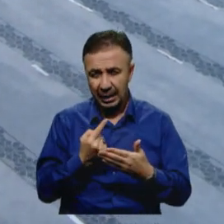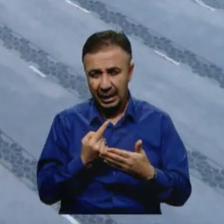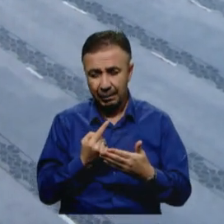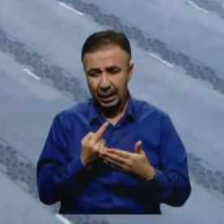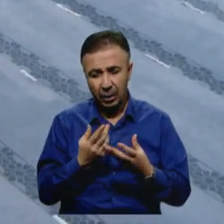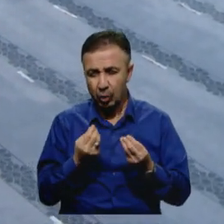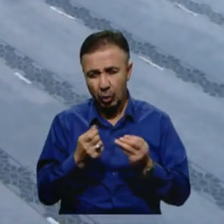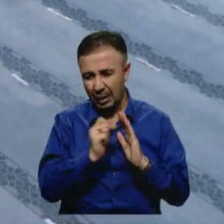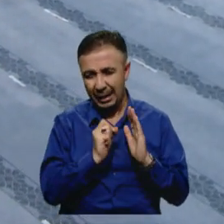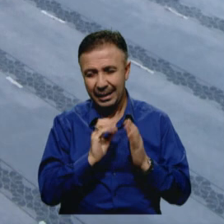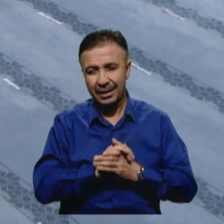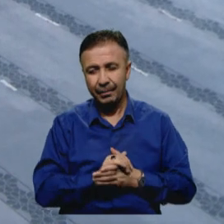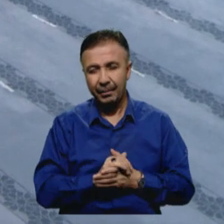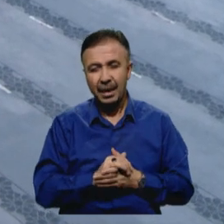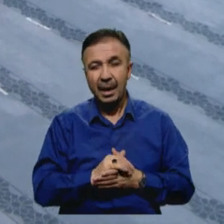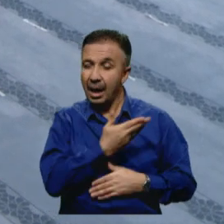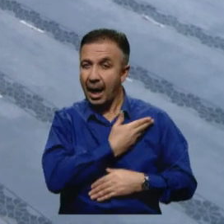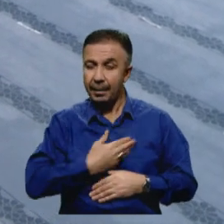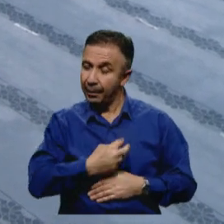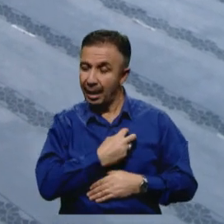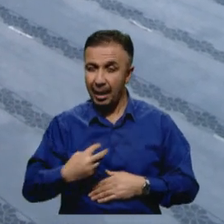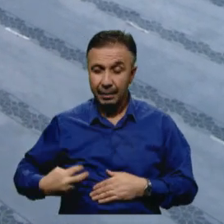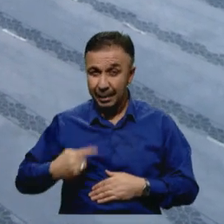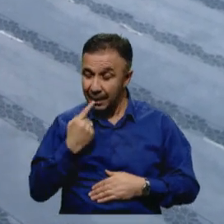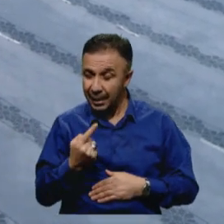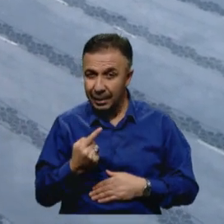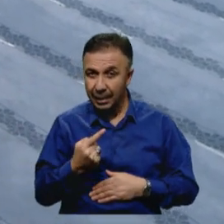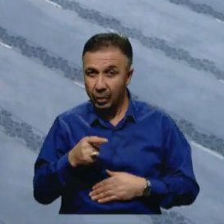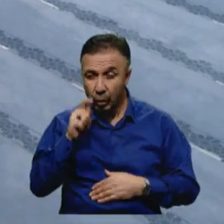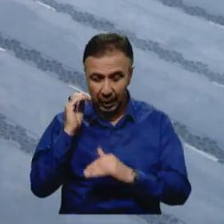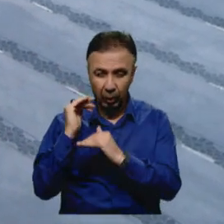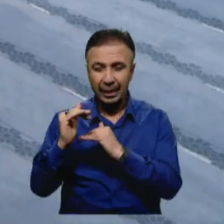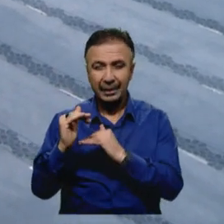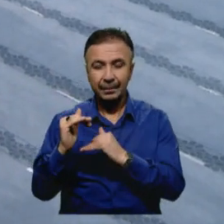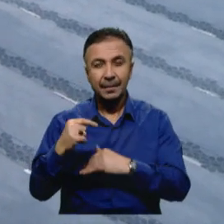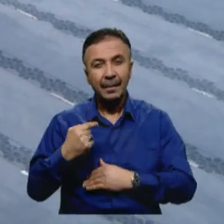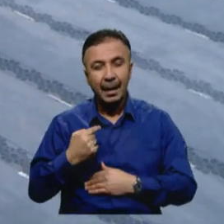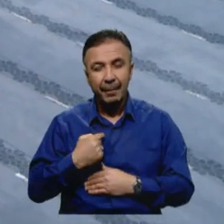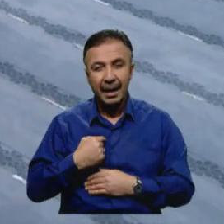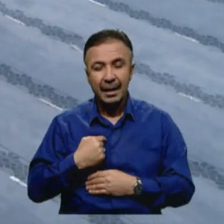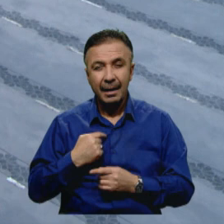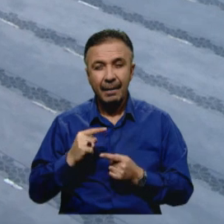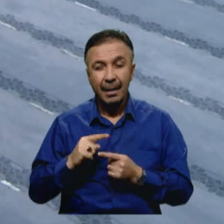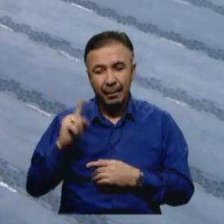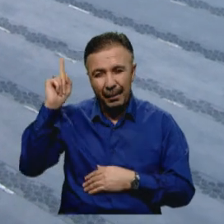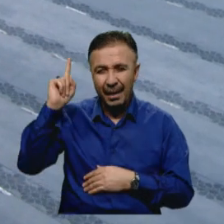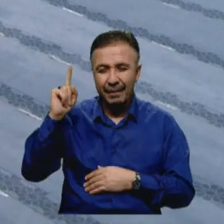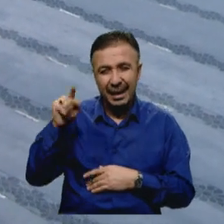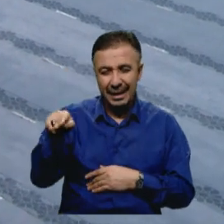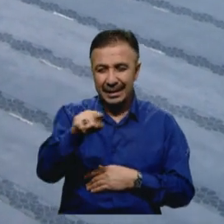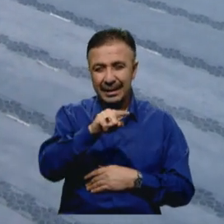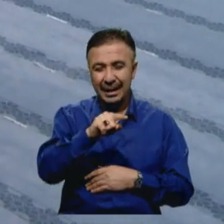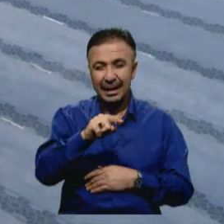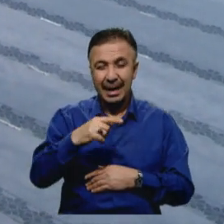geçiyor. Habibim de ki ümmetime, kullarıma, ben ve sizler dini Allah'a